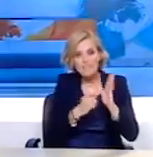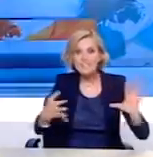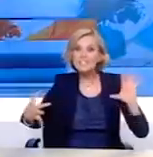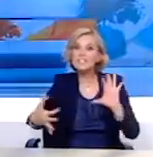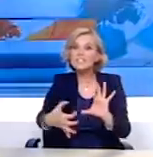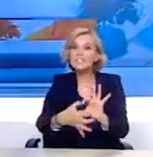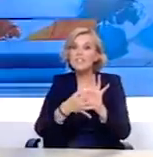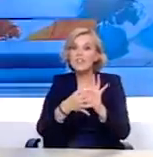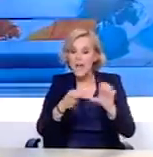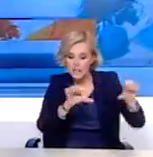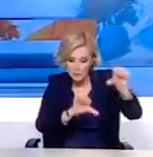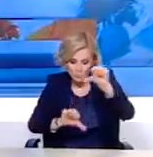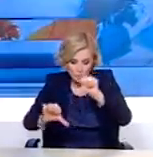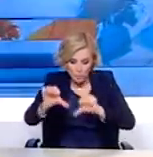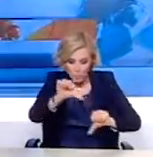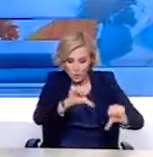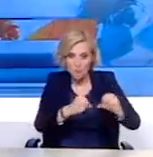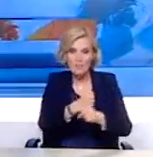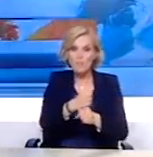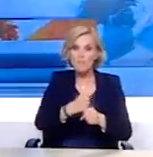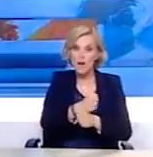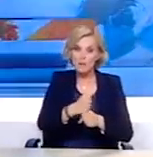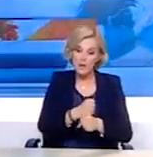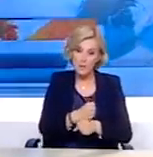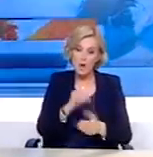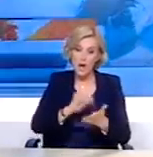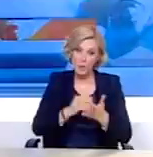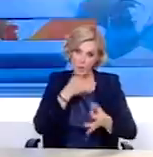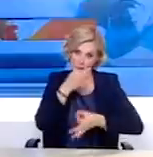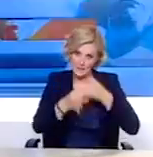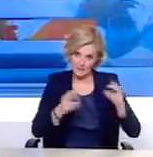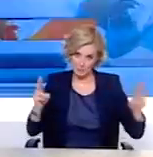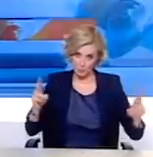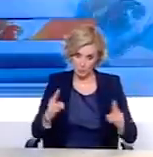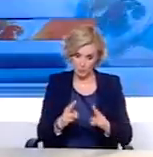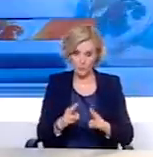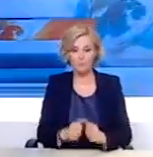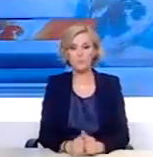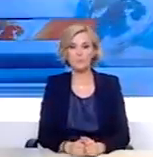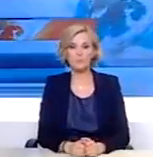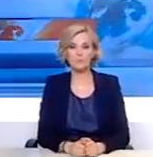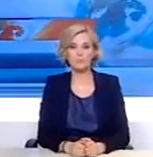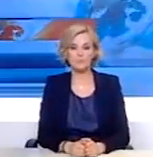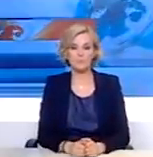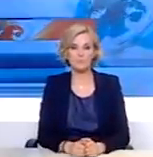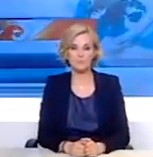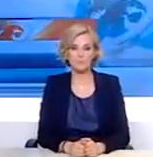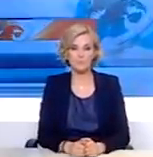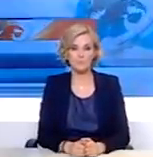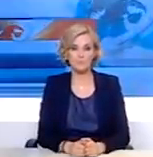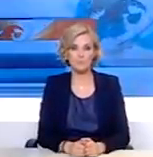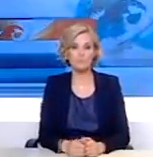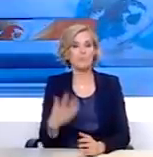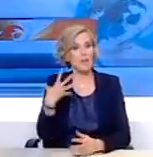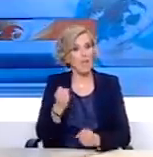του φαρμάκου με κάποια άλλα φάρμακα. Εδώ, αν με επιτρέψετε να πω δύο πραγματάκια ακόμα. Έχει δίκιο ο